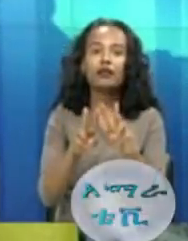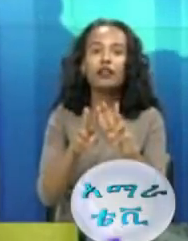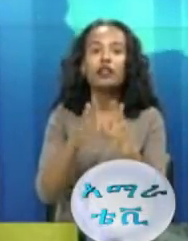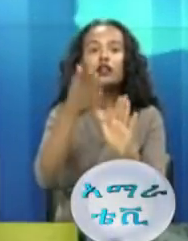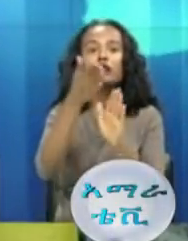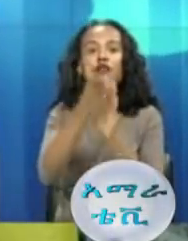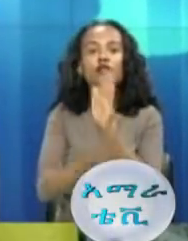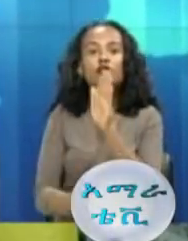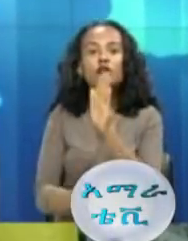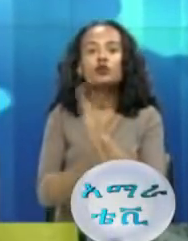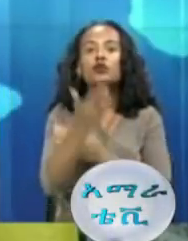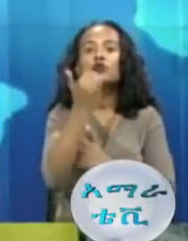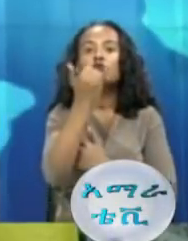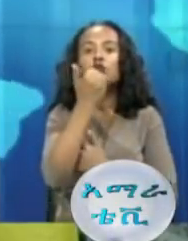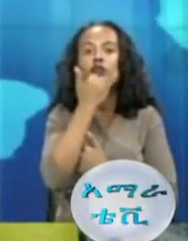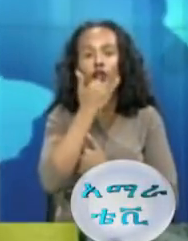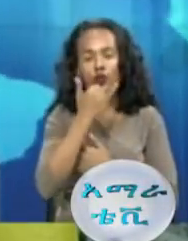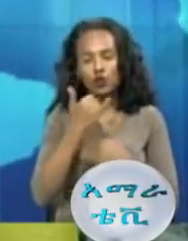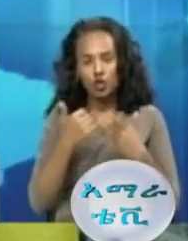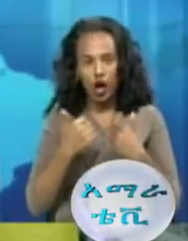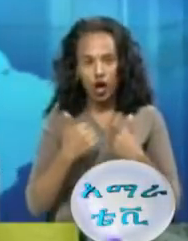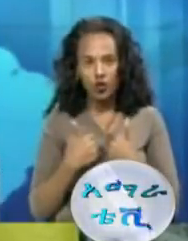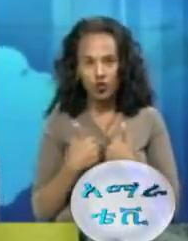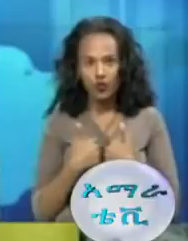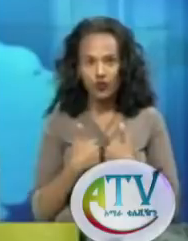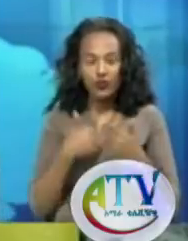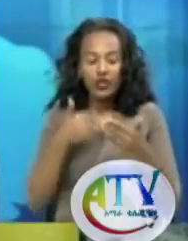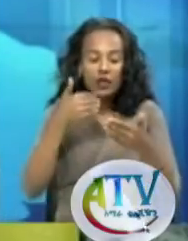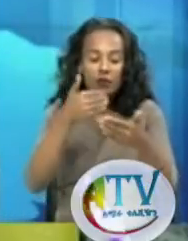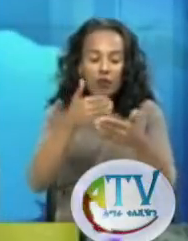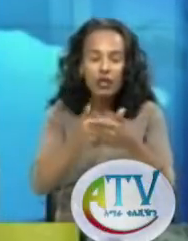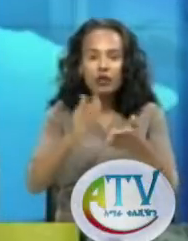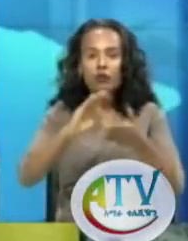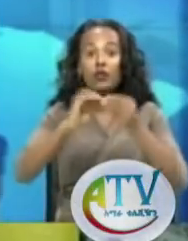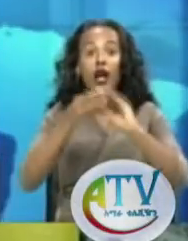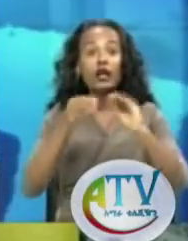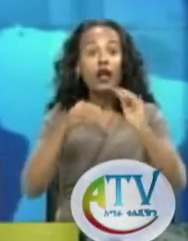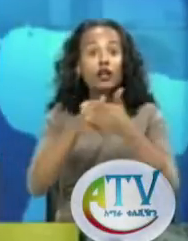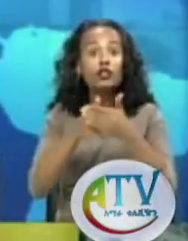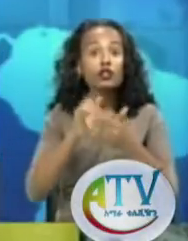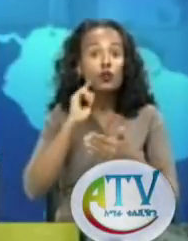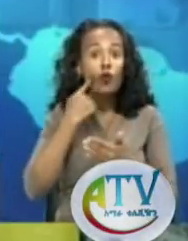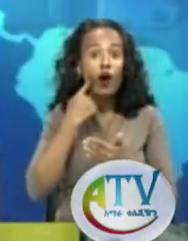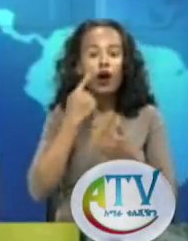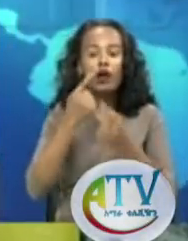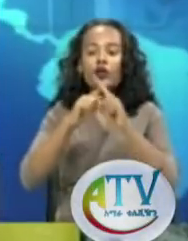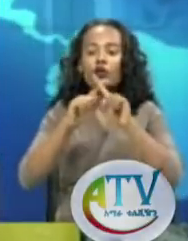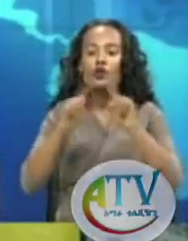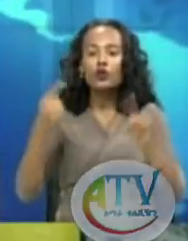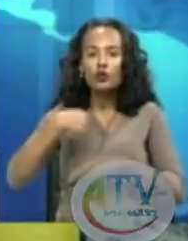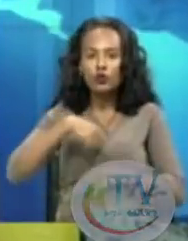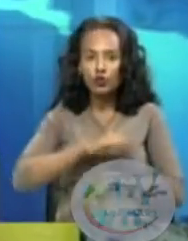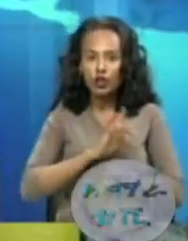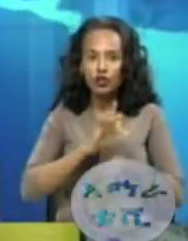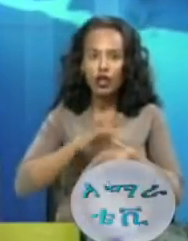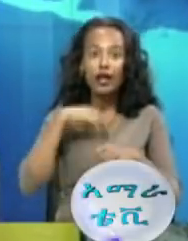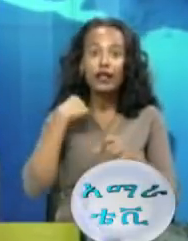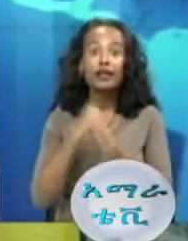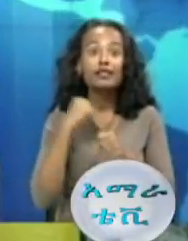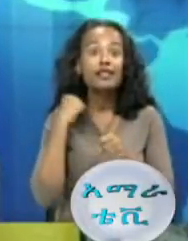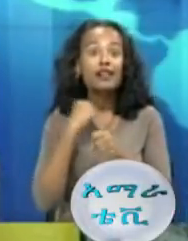የተፈጸሙ ስህተቶች አሉ። በቅርብ ታሪካችን እንኳን ልዩነቶቻችን ላይ